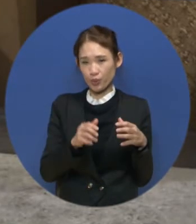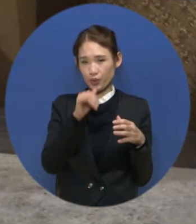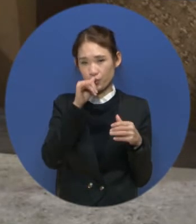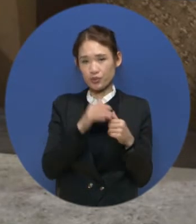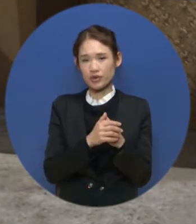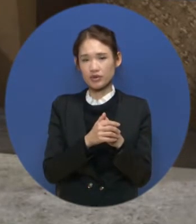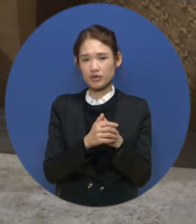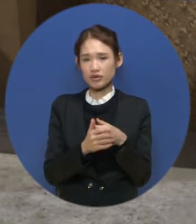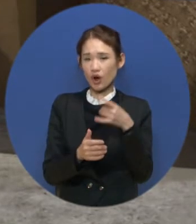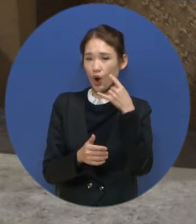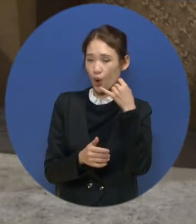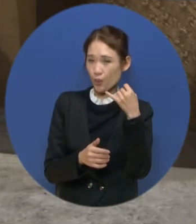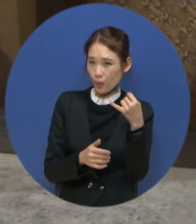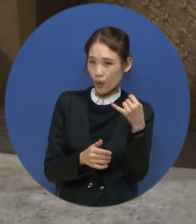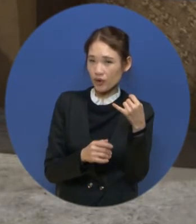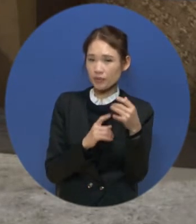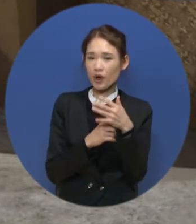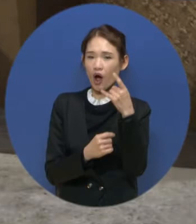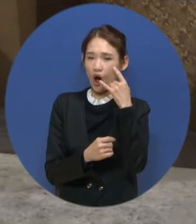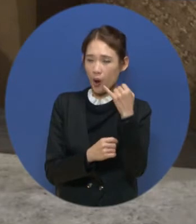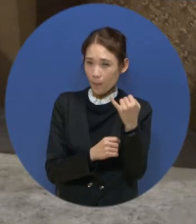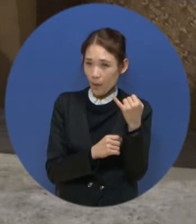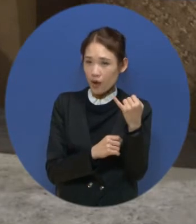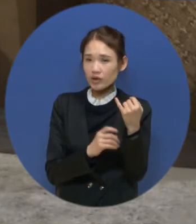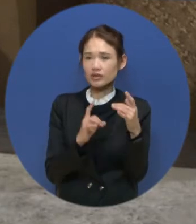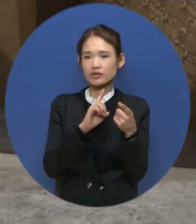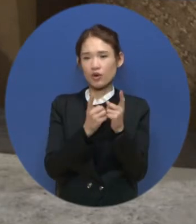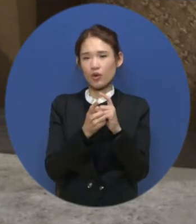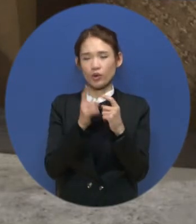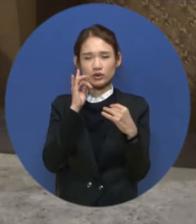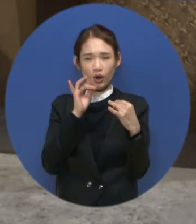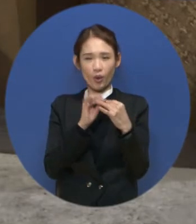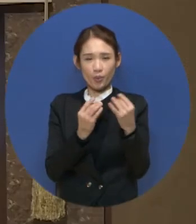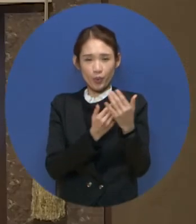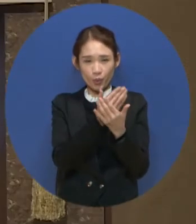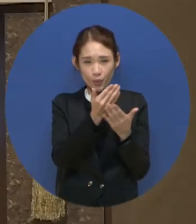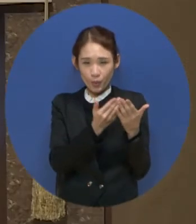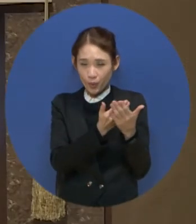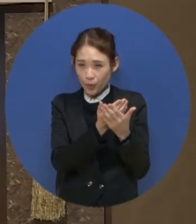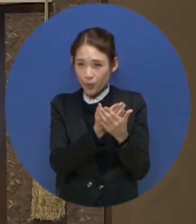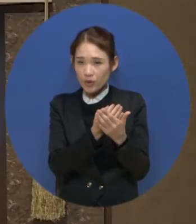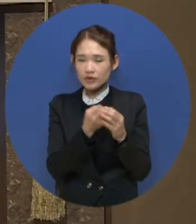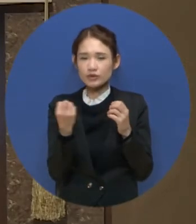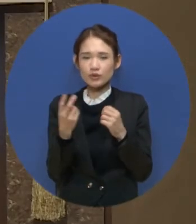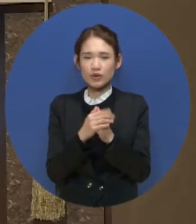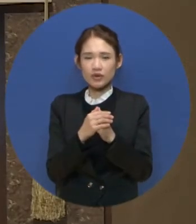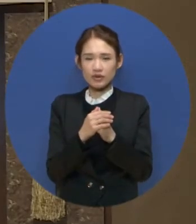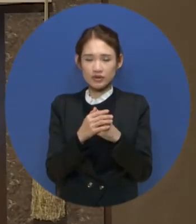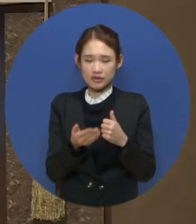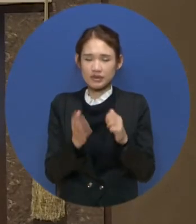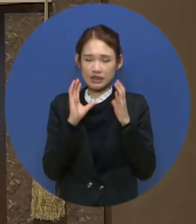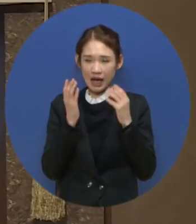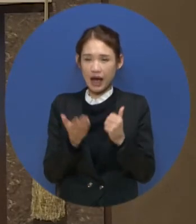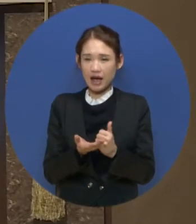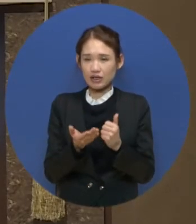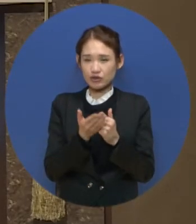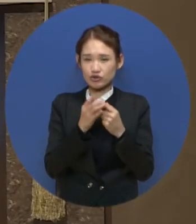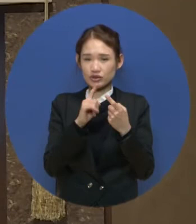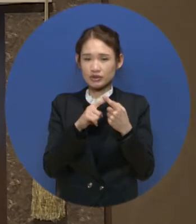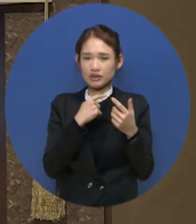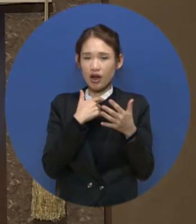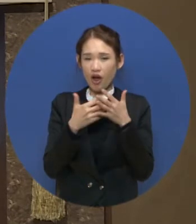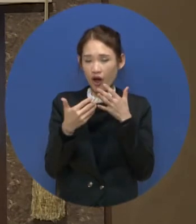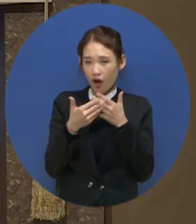이제 어머님들은 어머님들끼리 정보도 또 공유하면서 서로 또 이렇게 양육에 대해서 서로